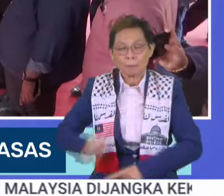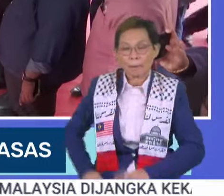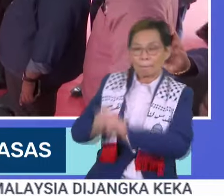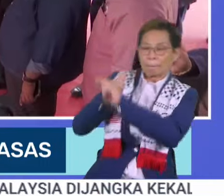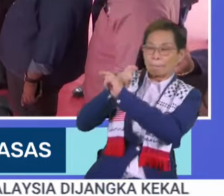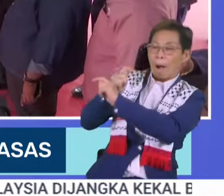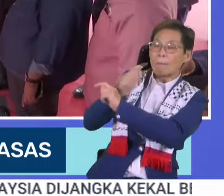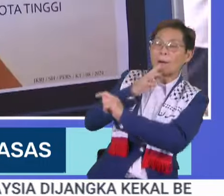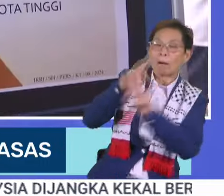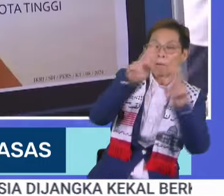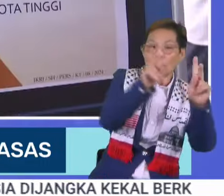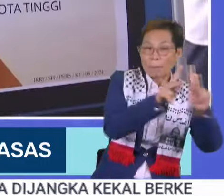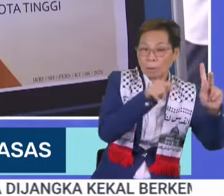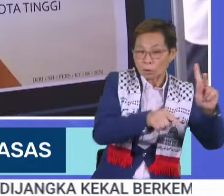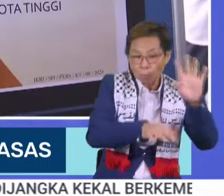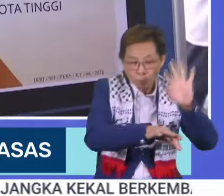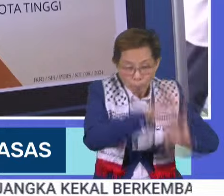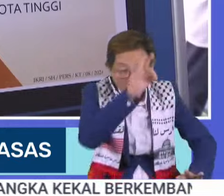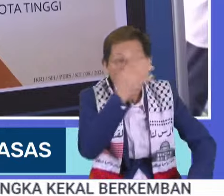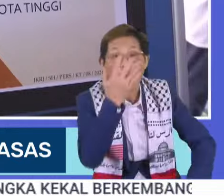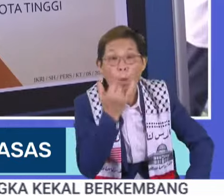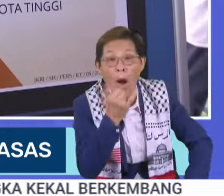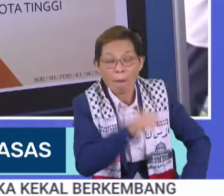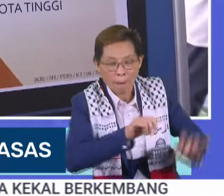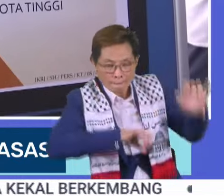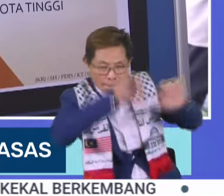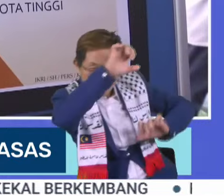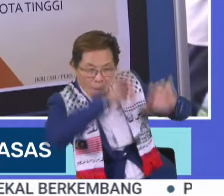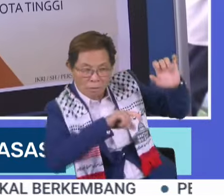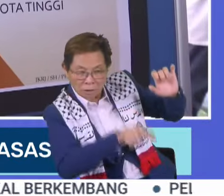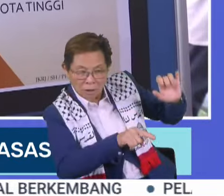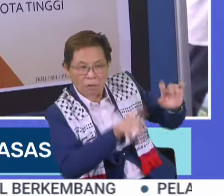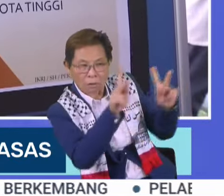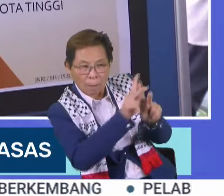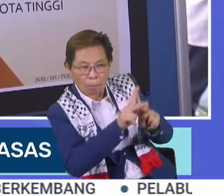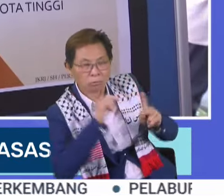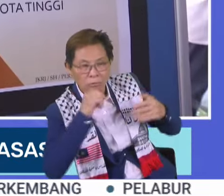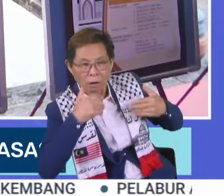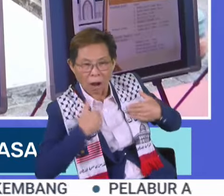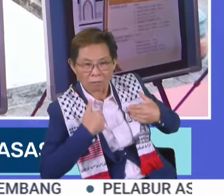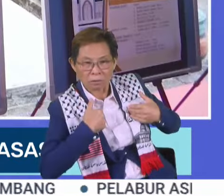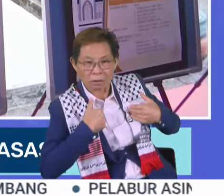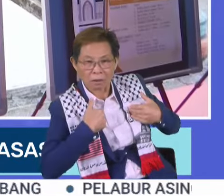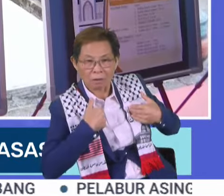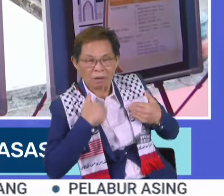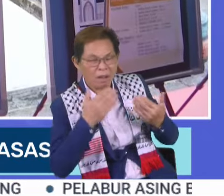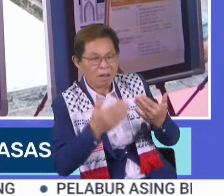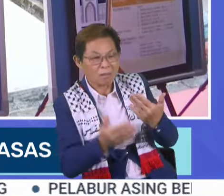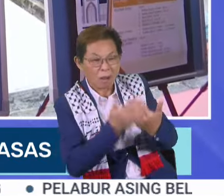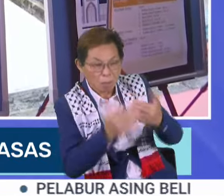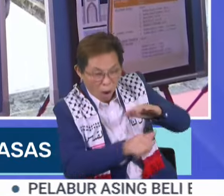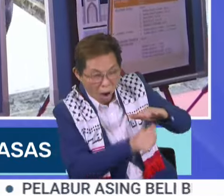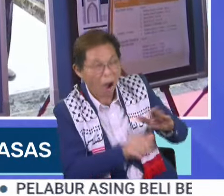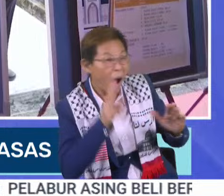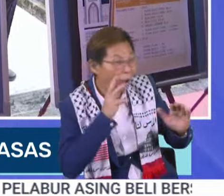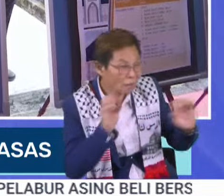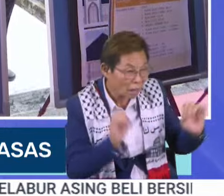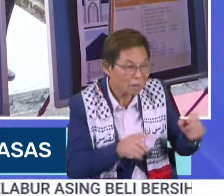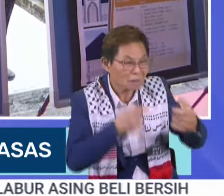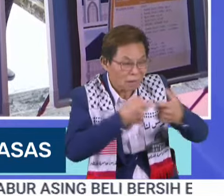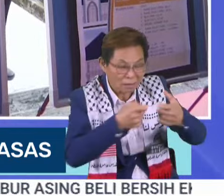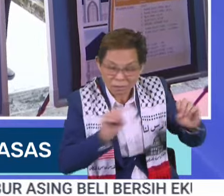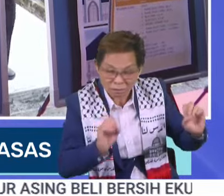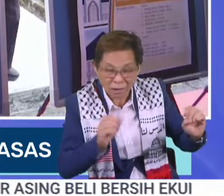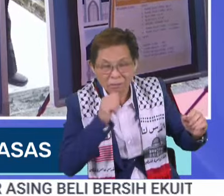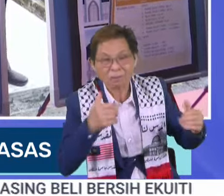Pertahanan berkata kampung tersebut dipilih selepas penilaian mendapati ia tidak mempunyai liputan kemudahan asas seperti air